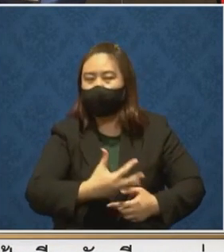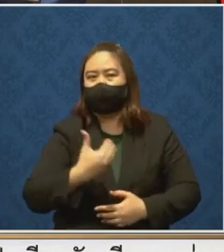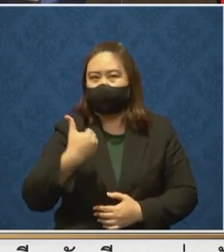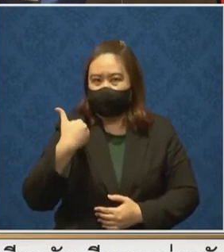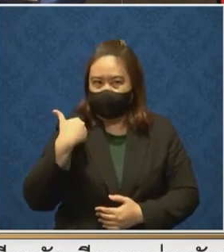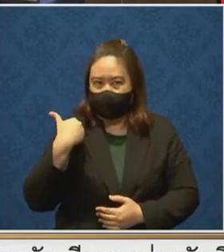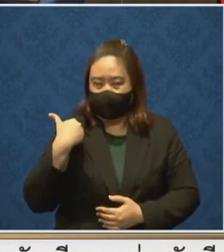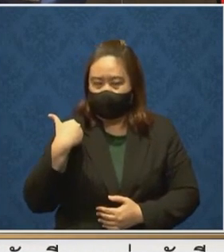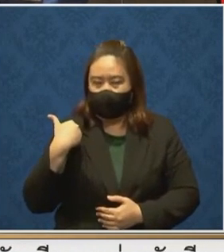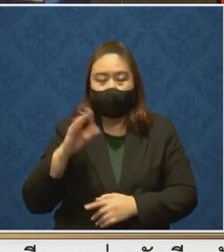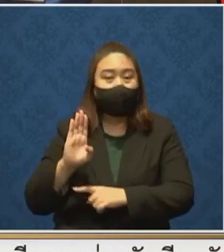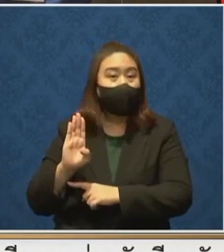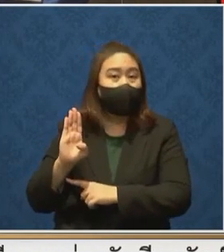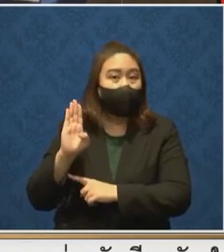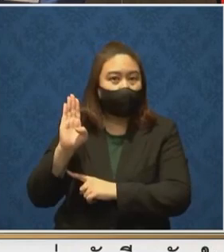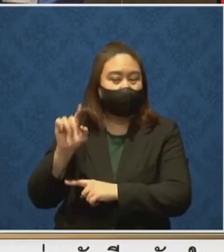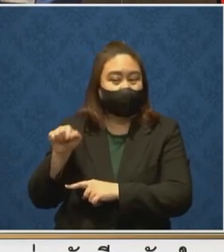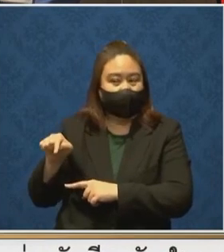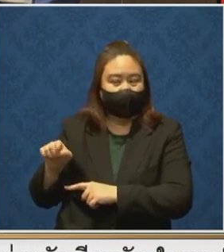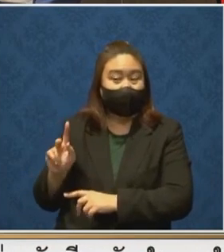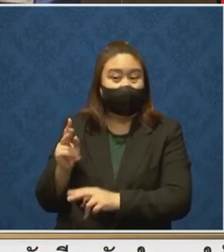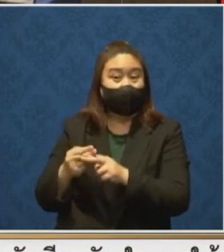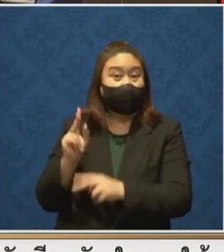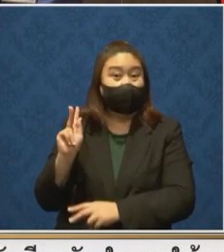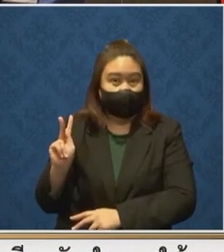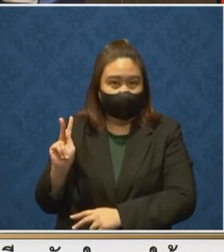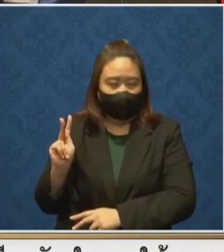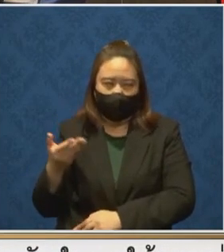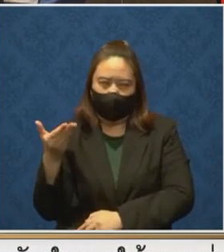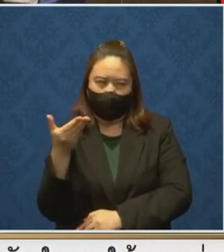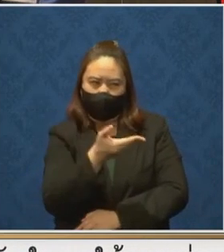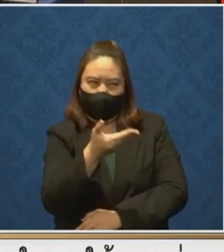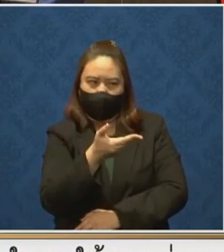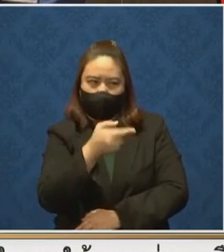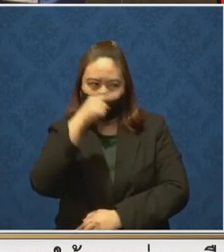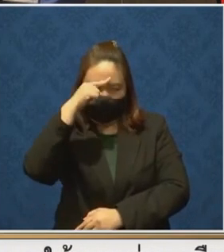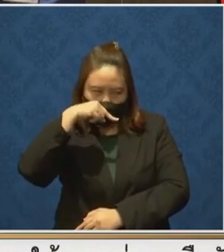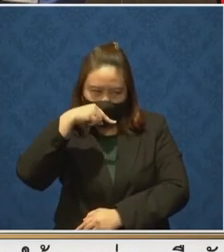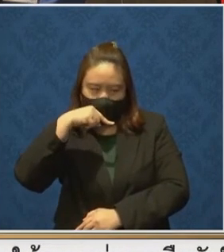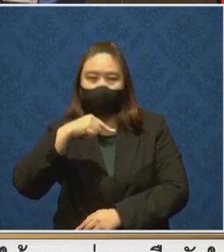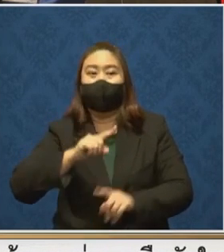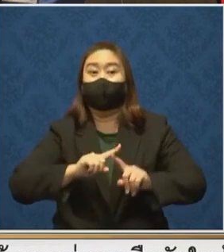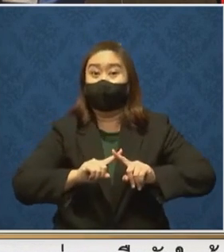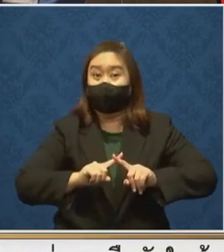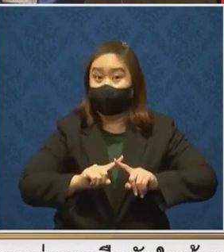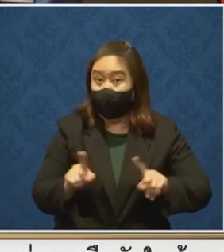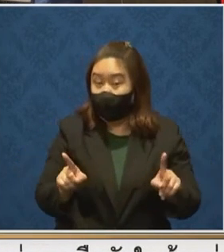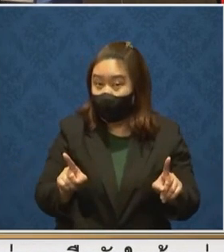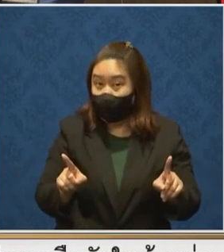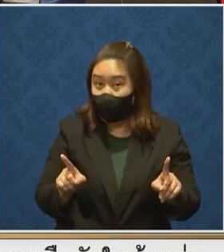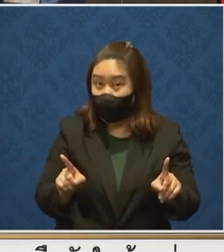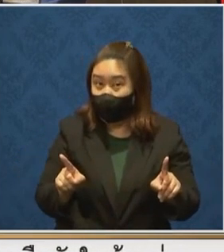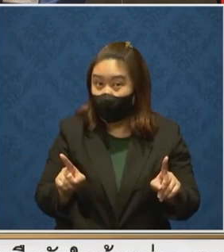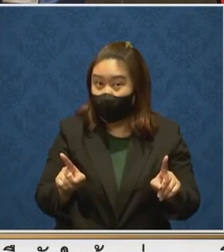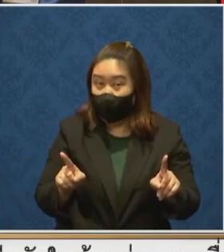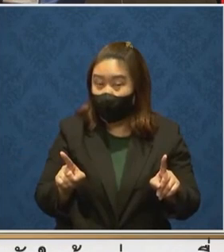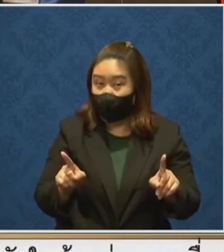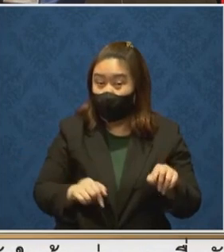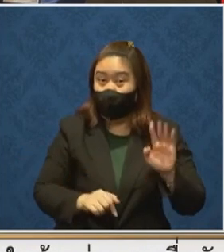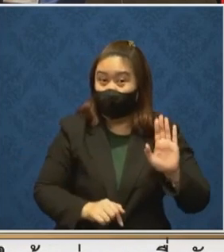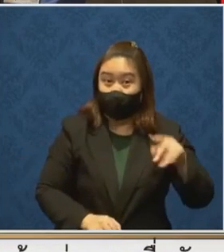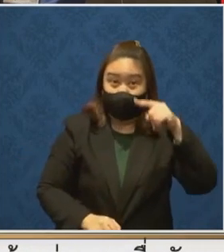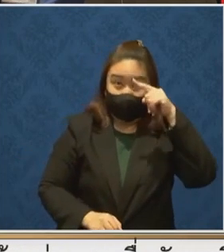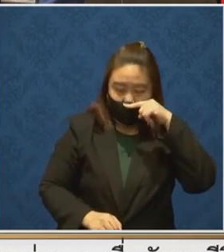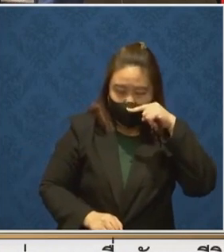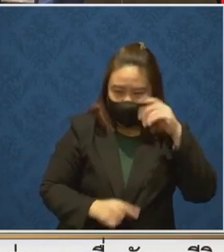มีแต่บิษัท Kingsgateได้เรีกร้องกประเทศไทยค่ะแต่ว่าไม่มีเลยค่ะที่ทางประเทศไท